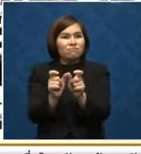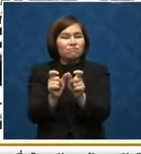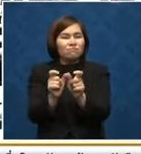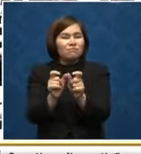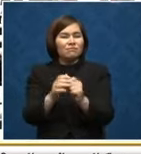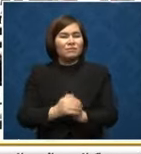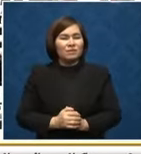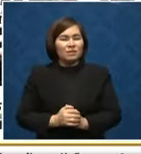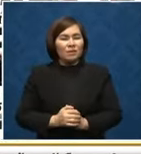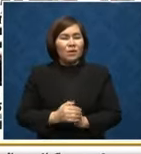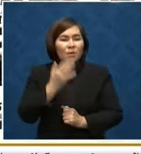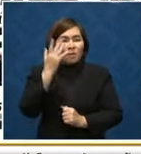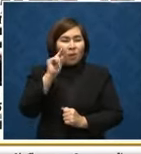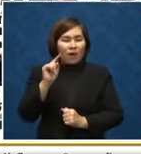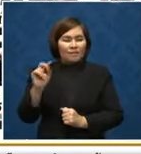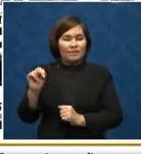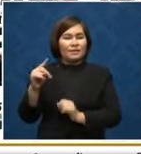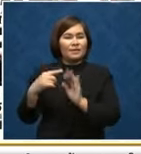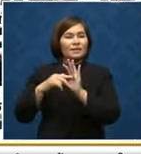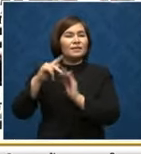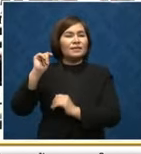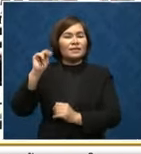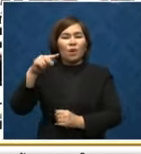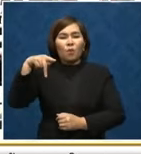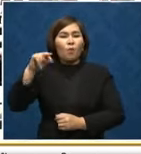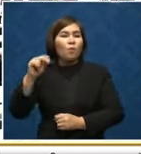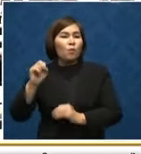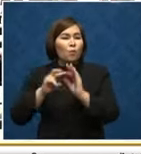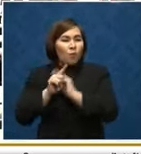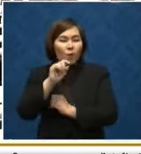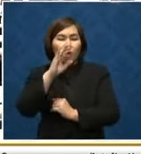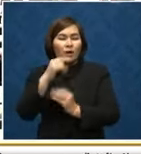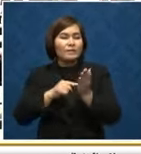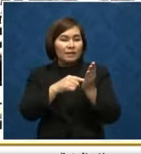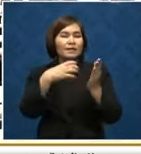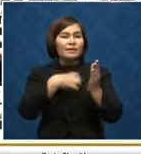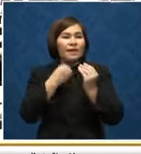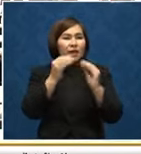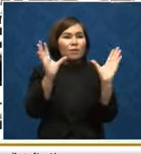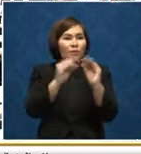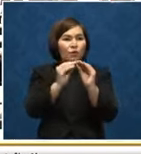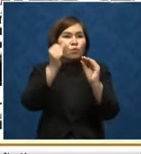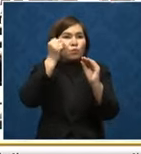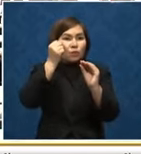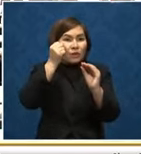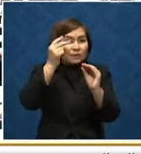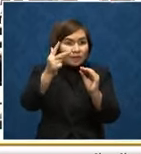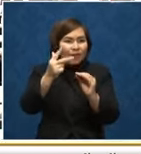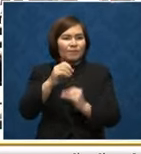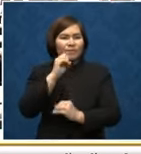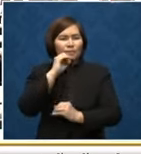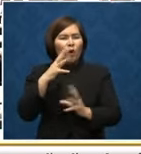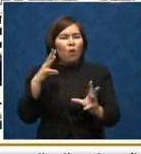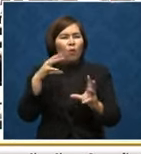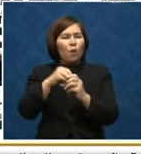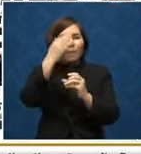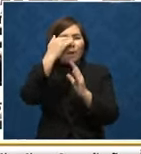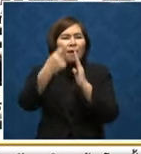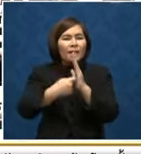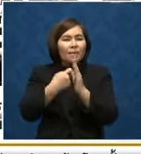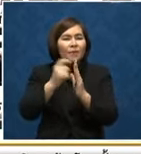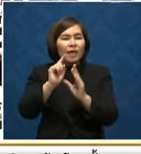ณณัฐพงษ์เรืองปัญญาวุฒิเองก็เป็นคนเสนอประเด็นว่าอยากจะให้มีการประชุม3วันที่จำเป็นต้องพูดรวมแบบนั้นเพราะว่าผ